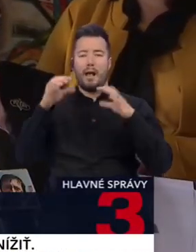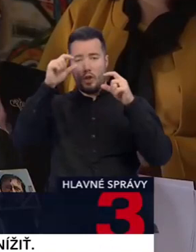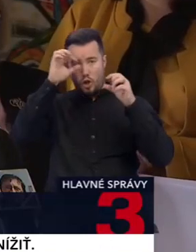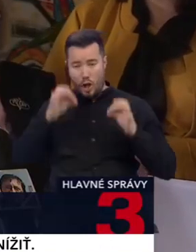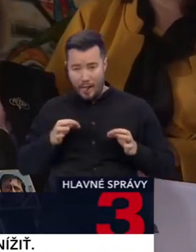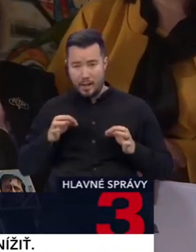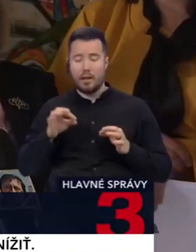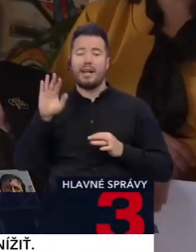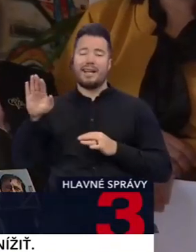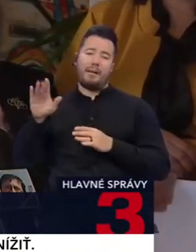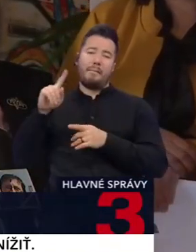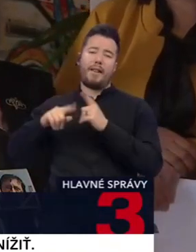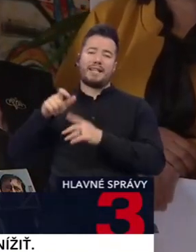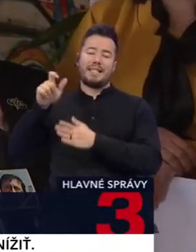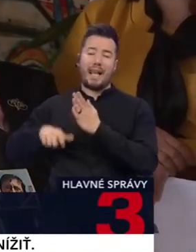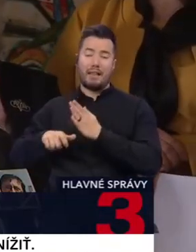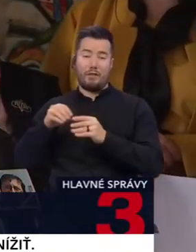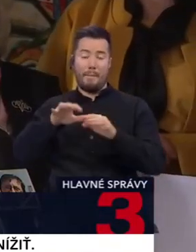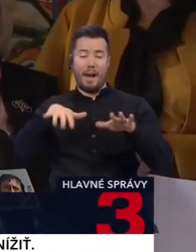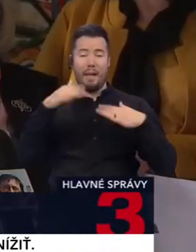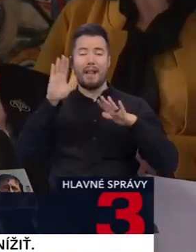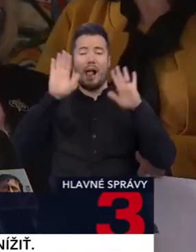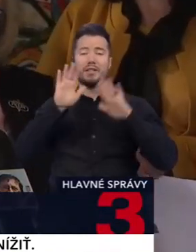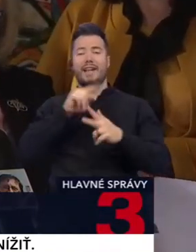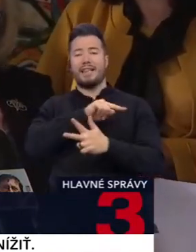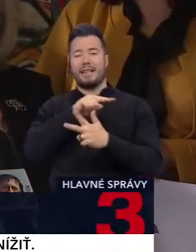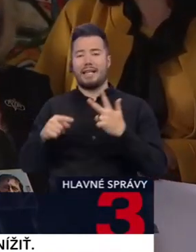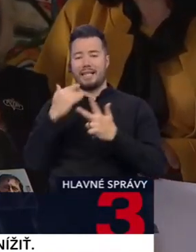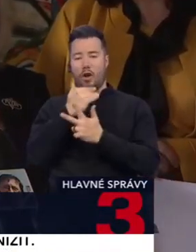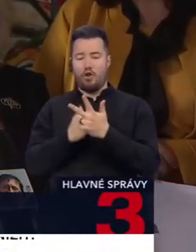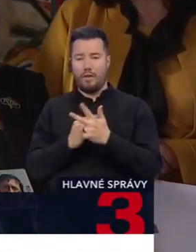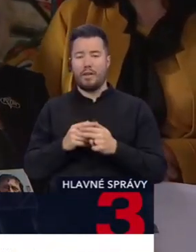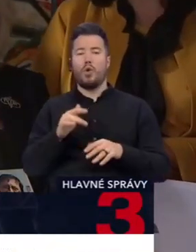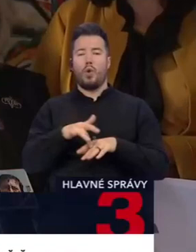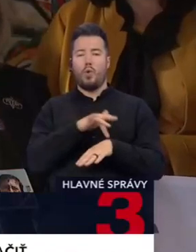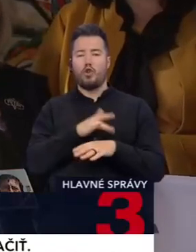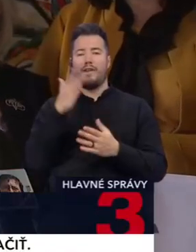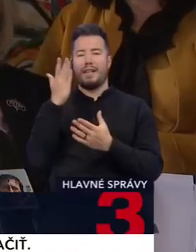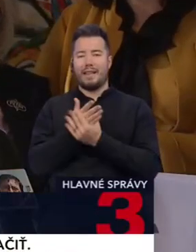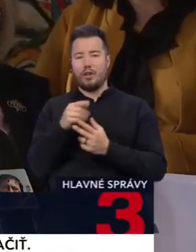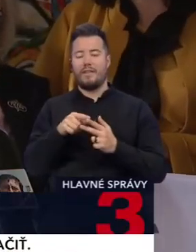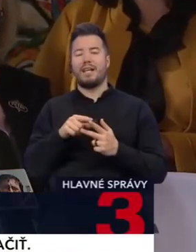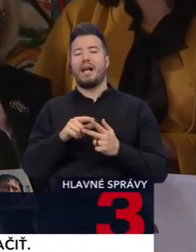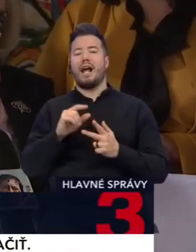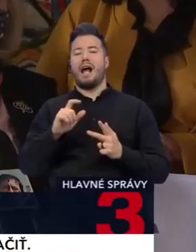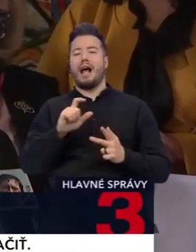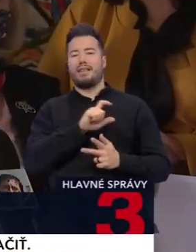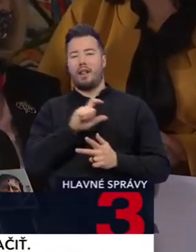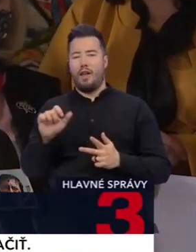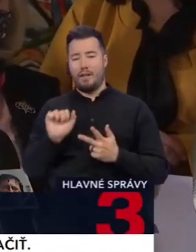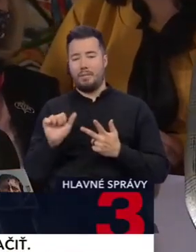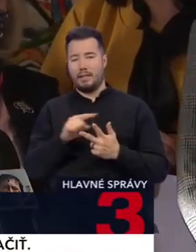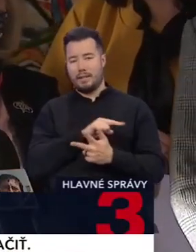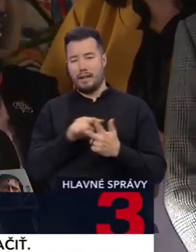ich politická strana zahlasovala v parlamente za 3 zákony. Dôchodkový, daňový a o dlhovej brzde. A